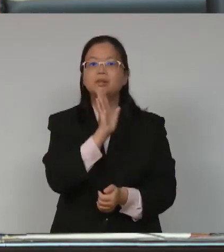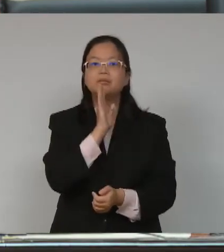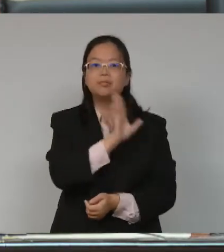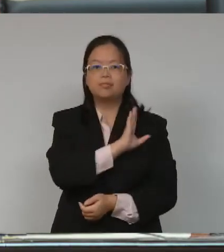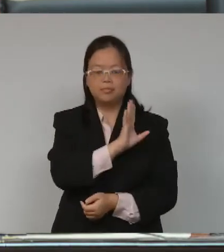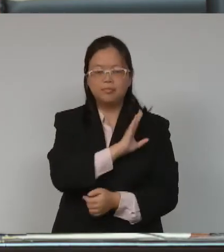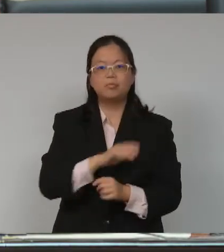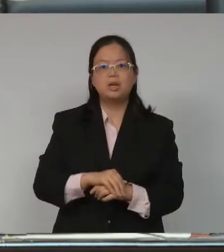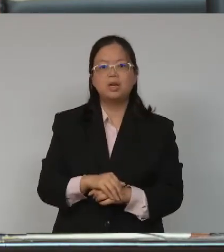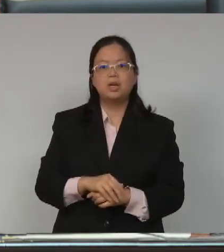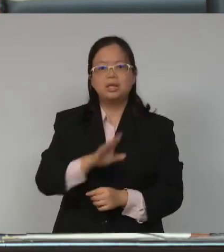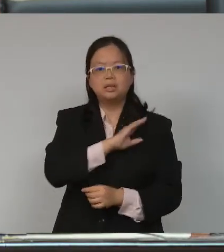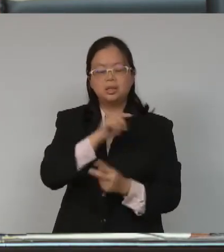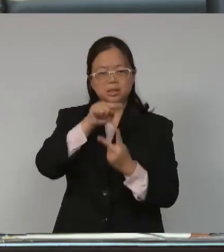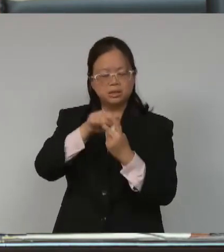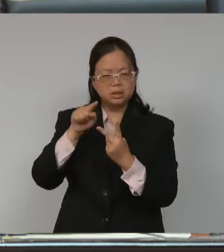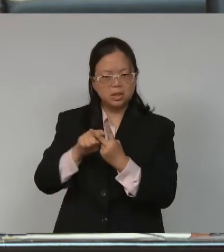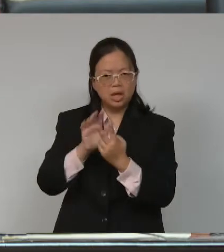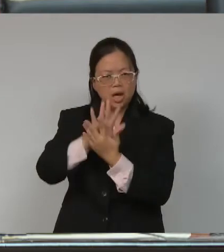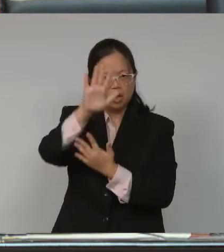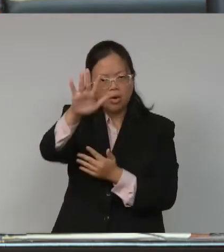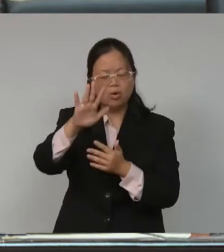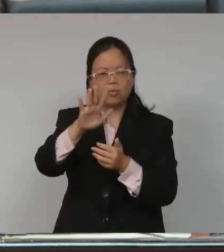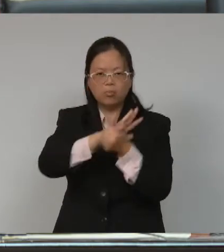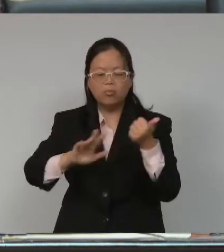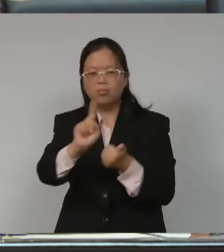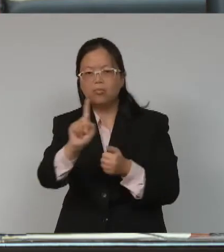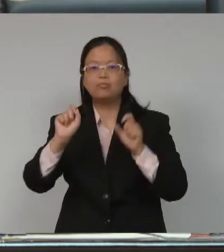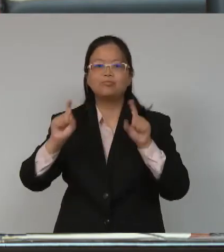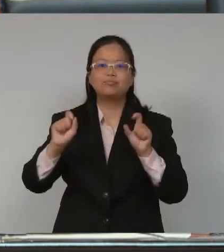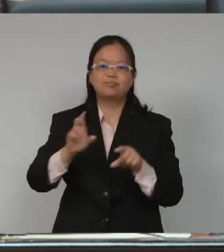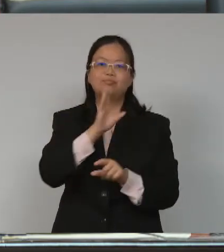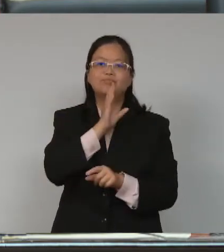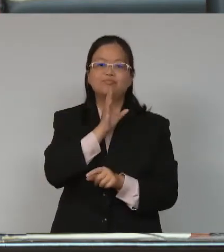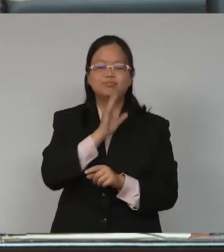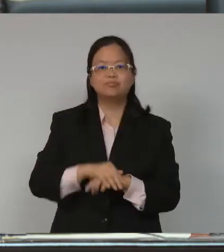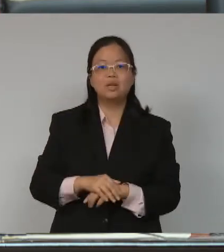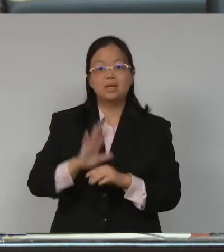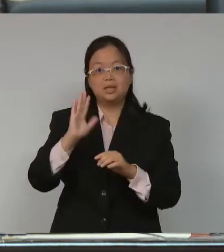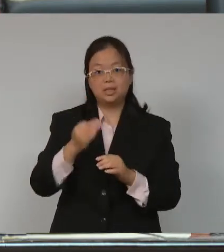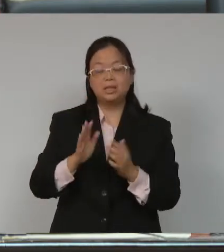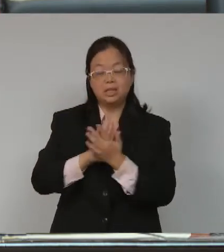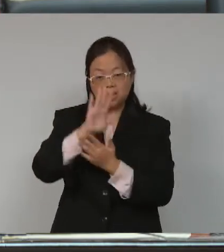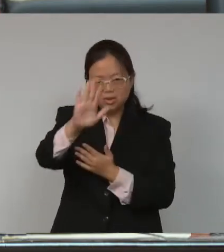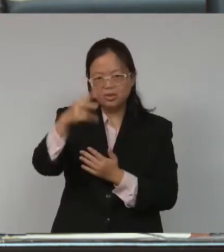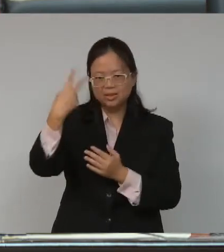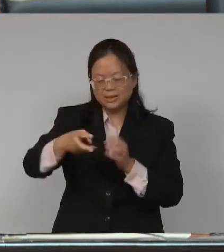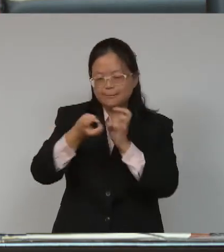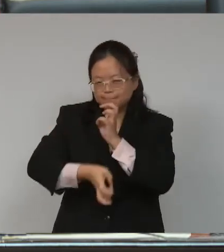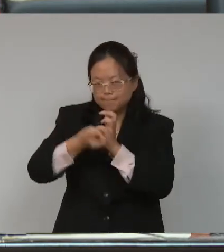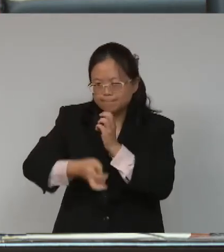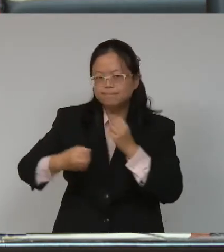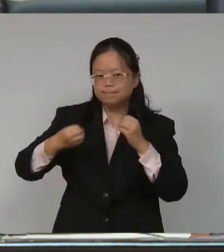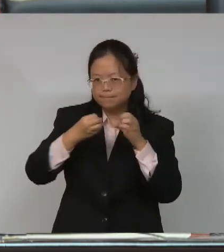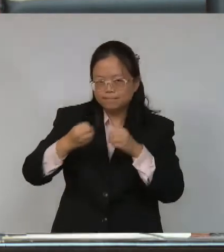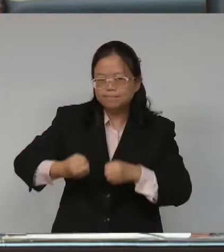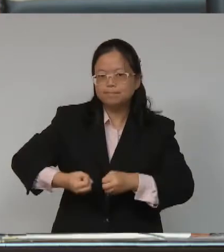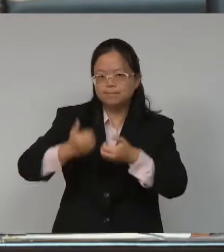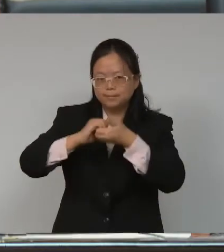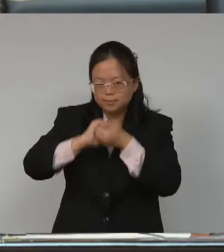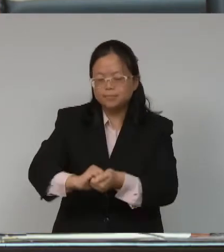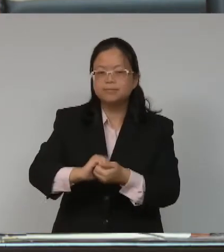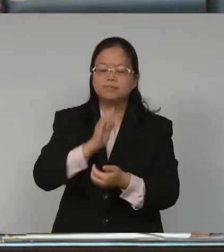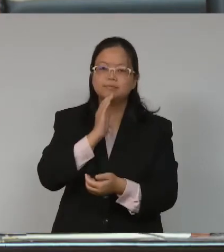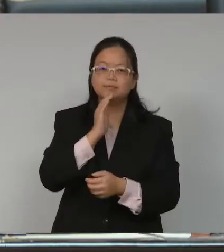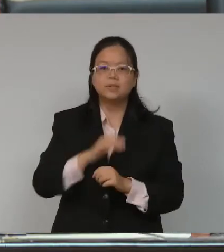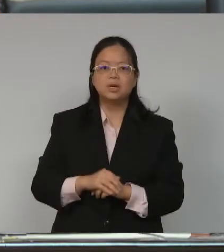后它的一个提问的方式也会不一样，所以我们确实会需要进一步的确定啊。那我们从提案人的这个提案理